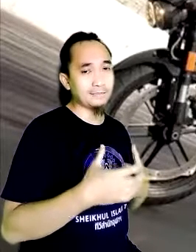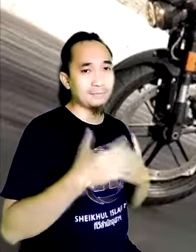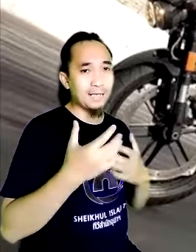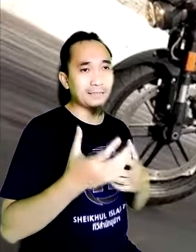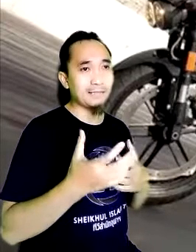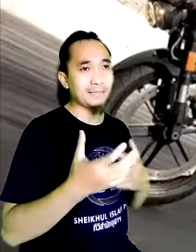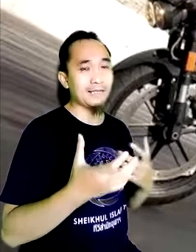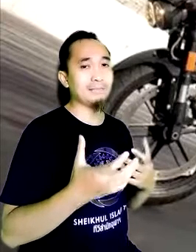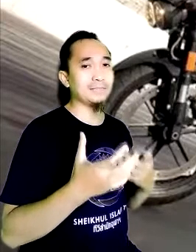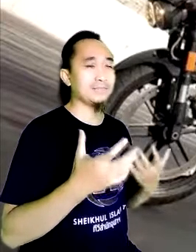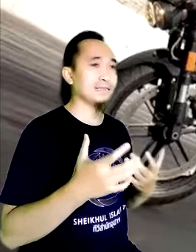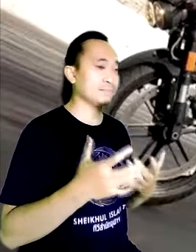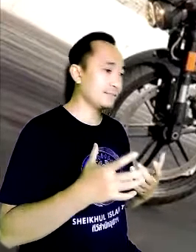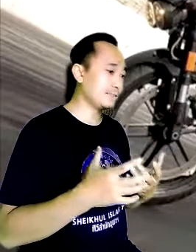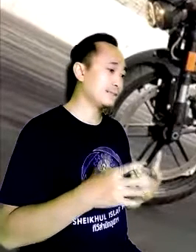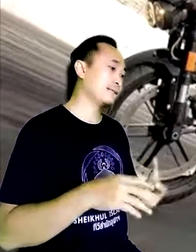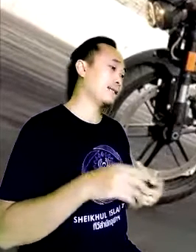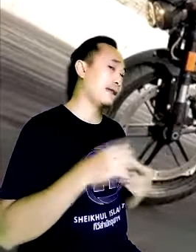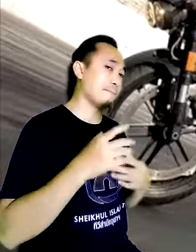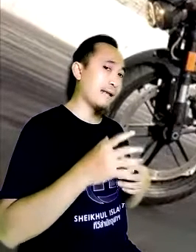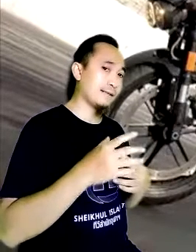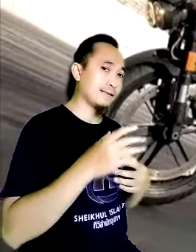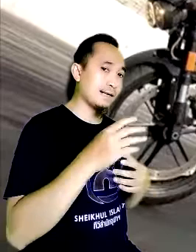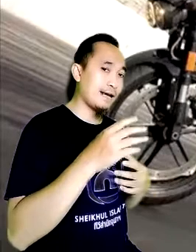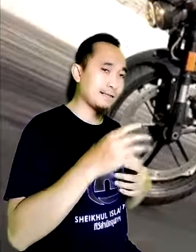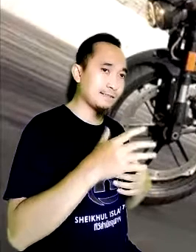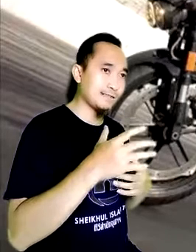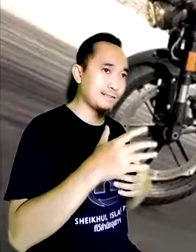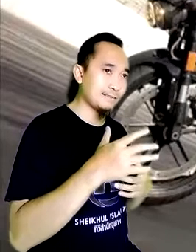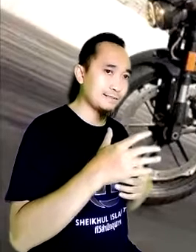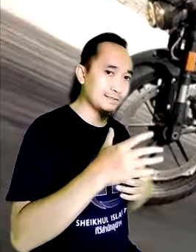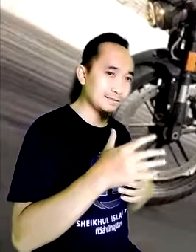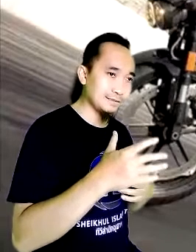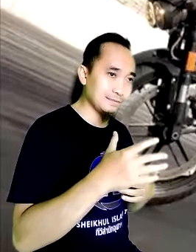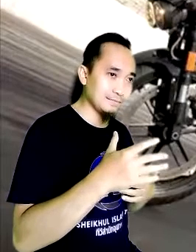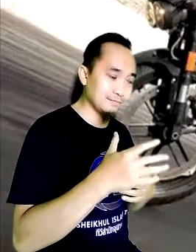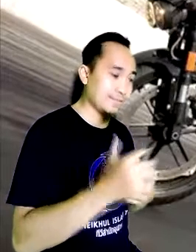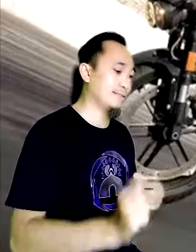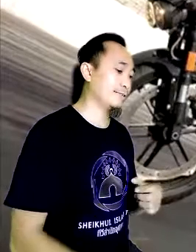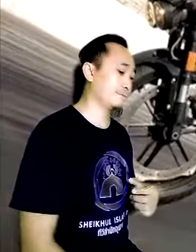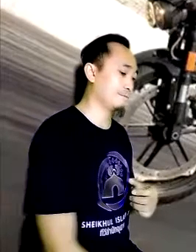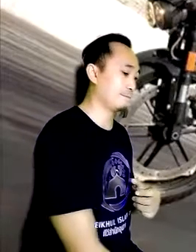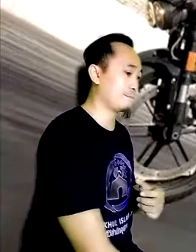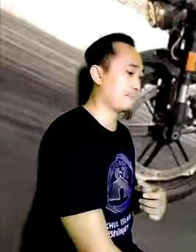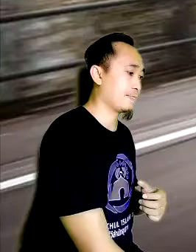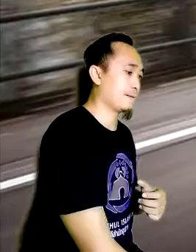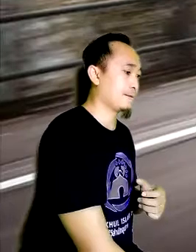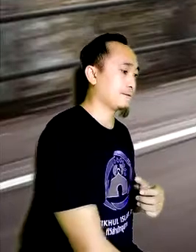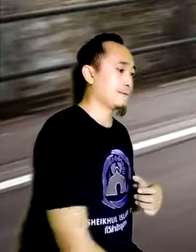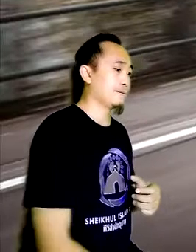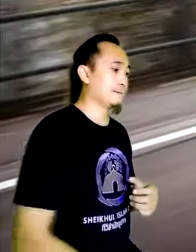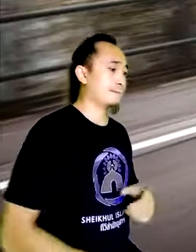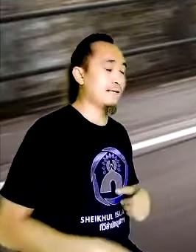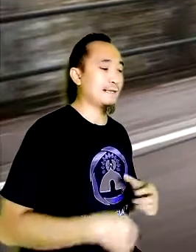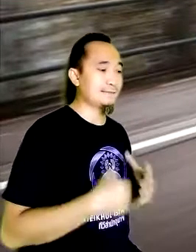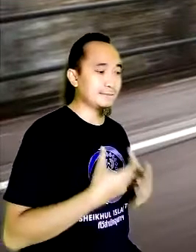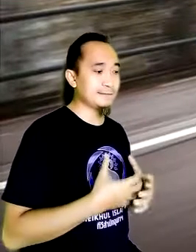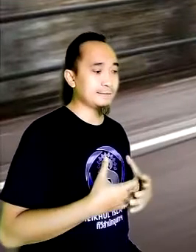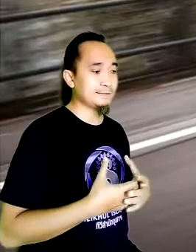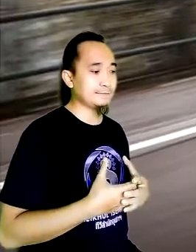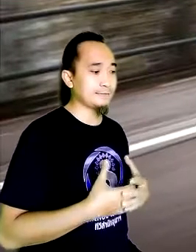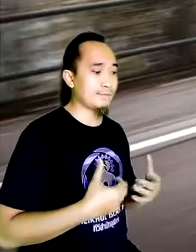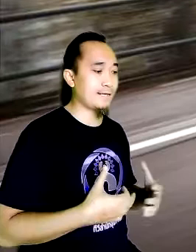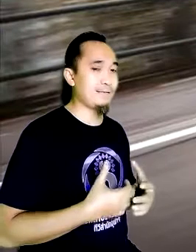merubah kecepatan benda menjadi lebih lambat dan akhirnya berhenti. Nah, di